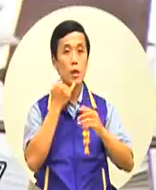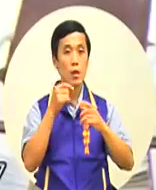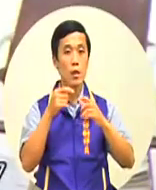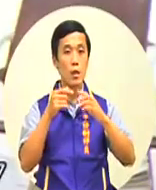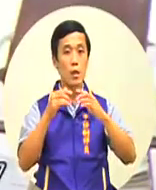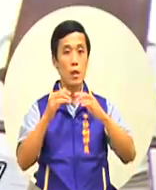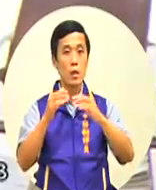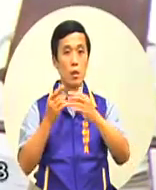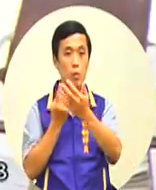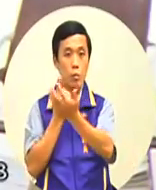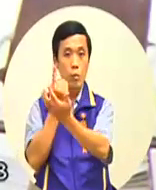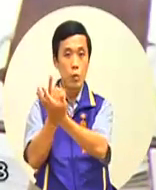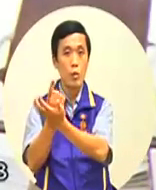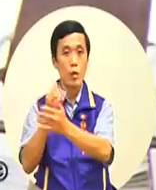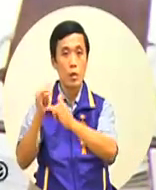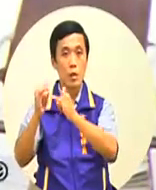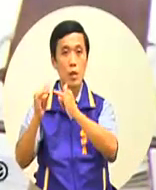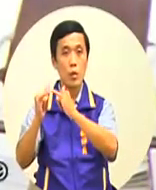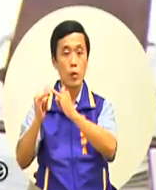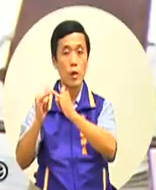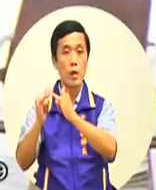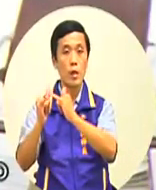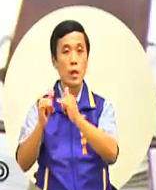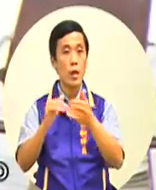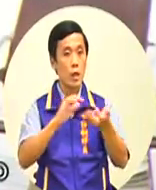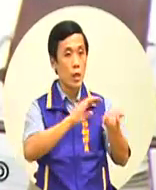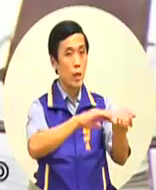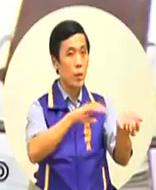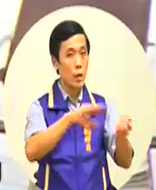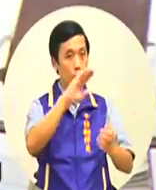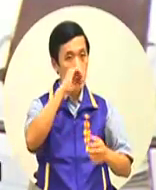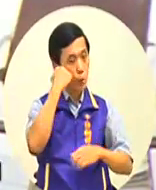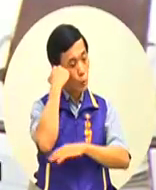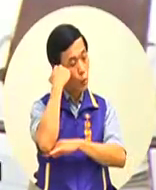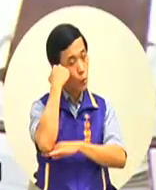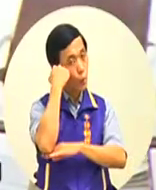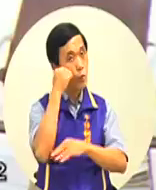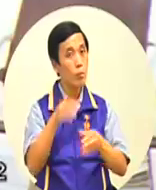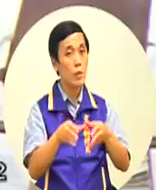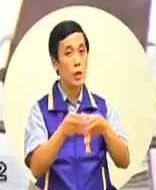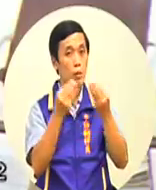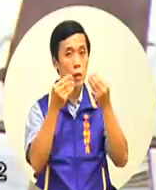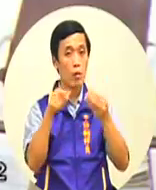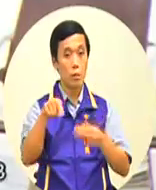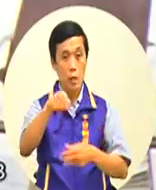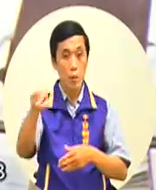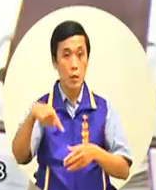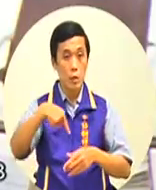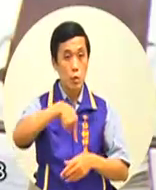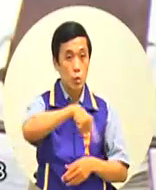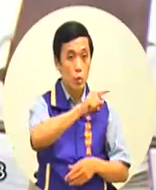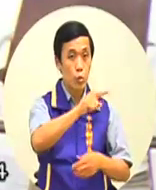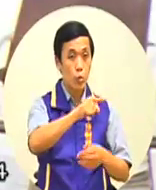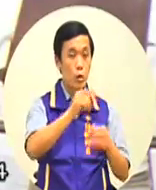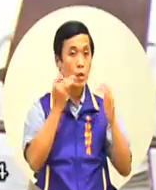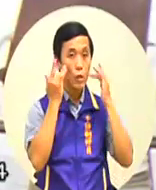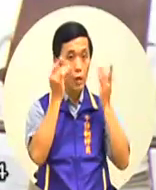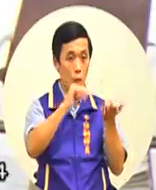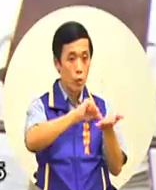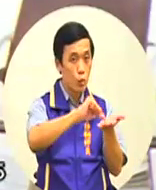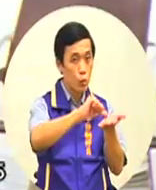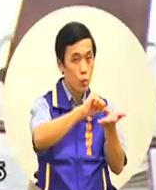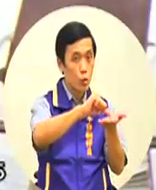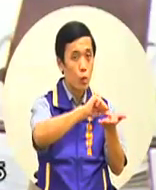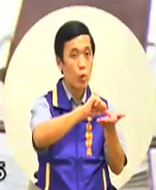候，不在医院里头啊，就让他来这边种种菜啊，让他们有疗愈的效果。所以很多人就因为在这边